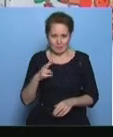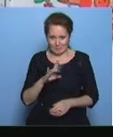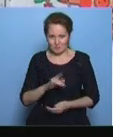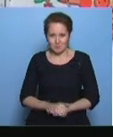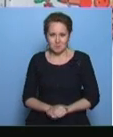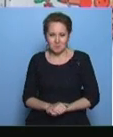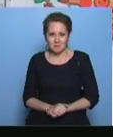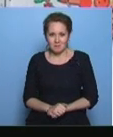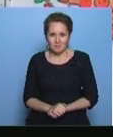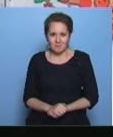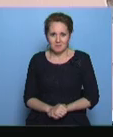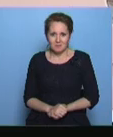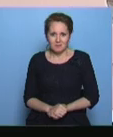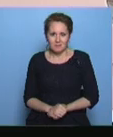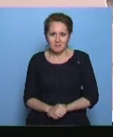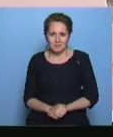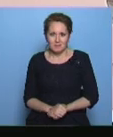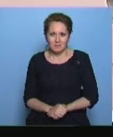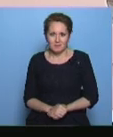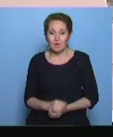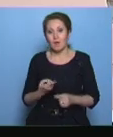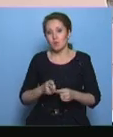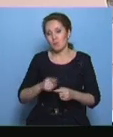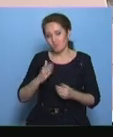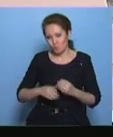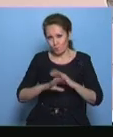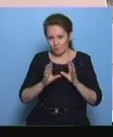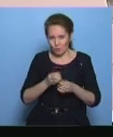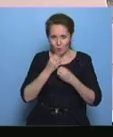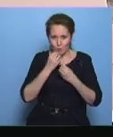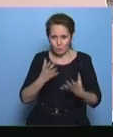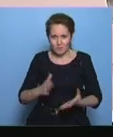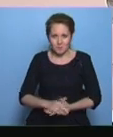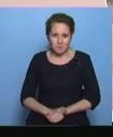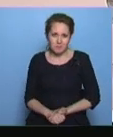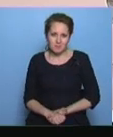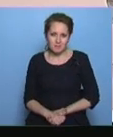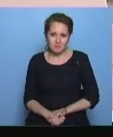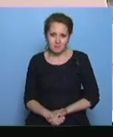телеканал «Моя Удмуртия». К этому часу пока все. Всего доброго и до встречи.